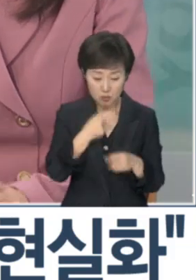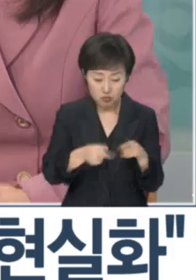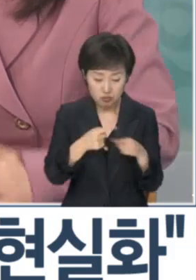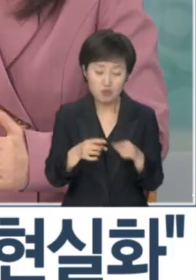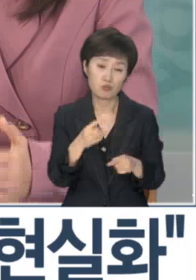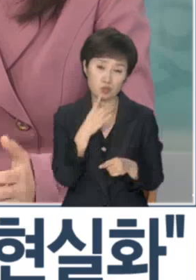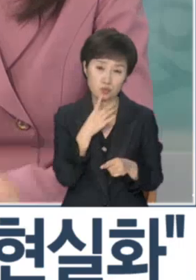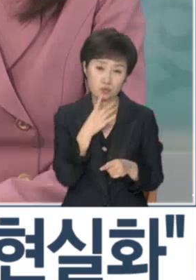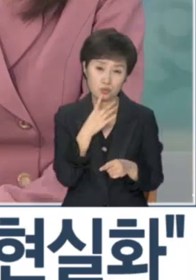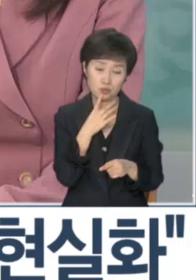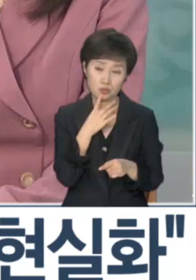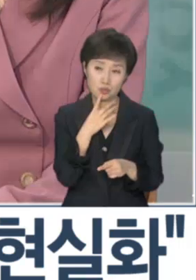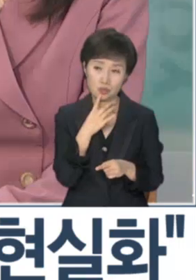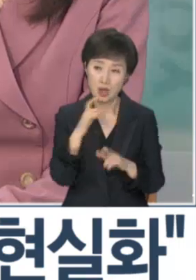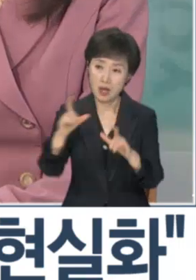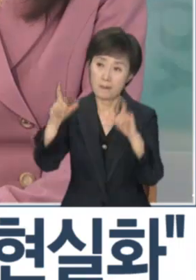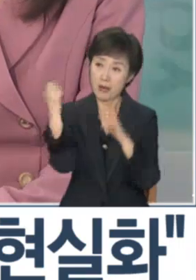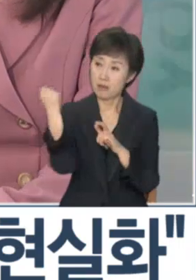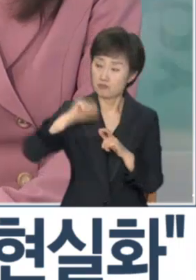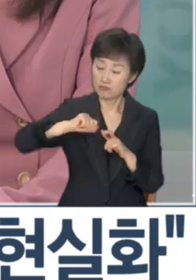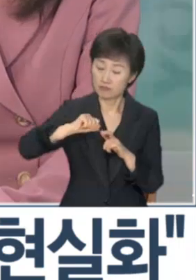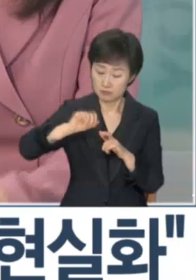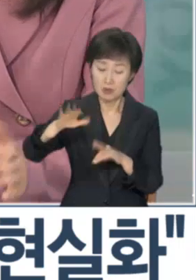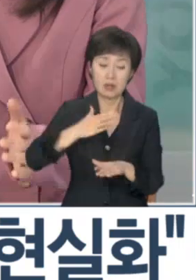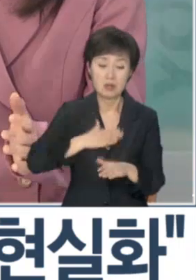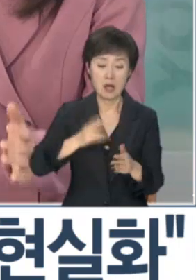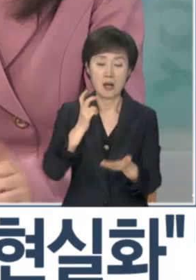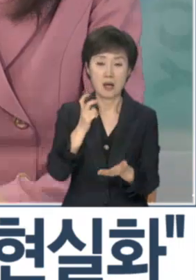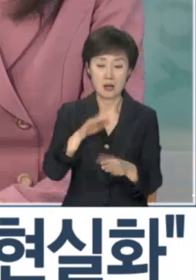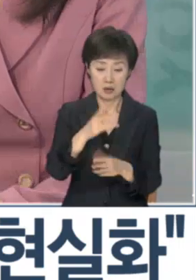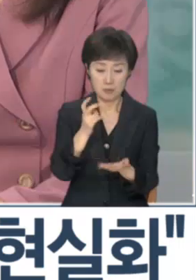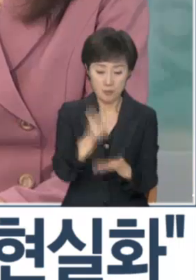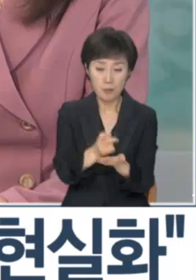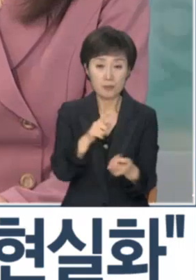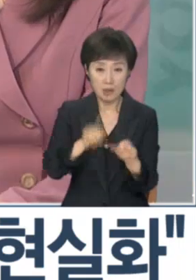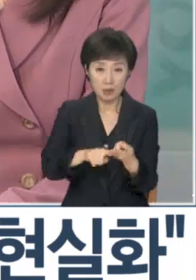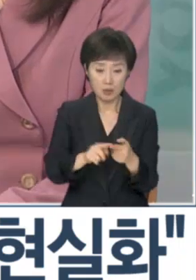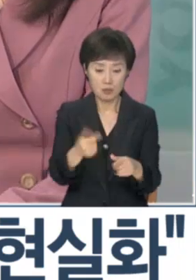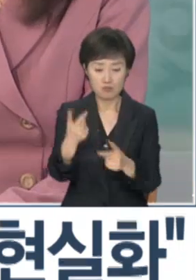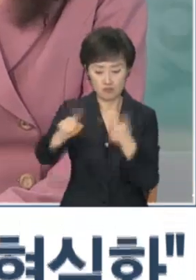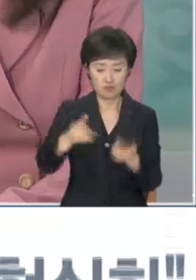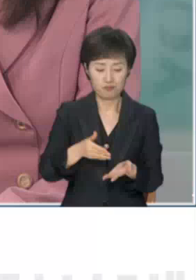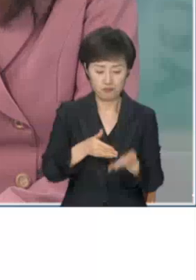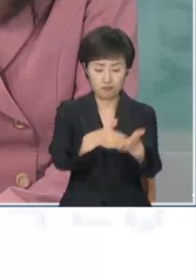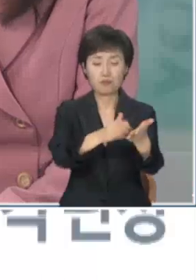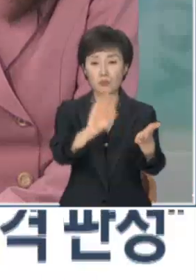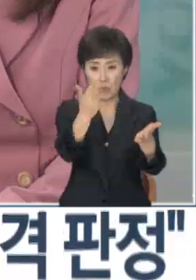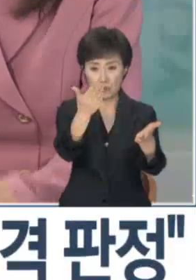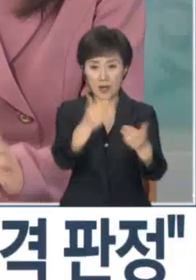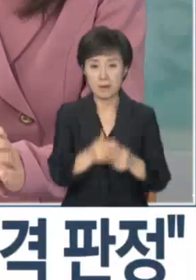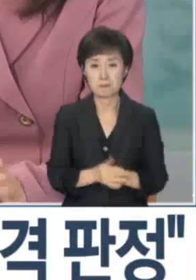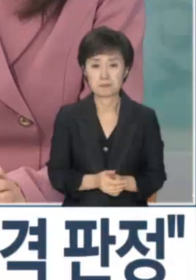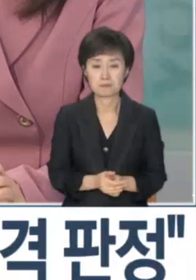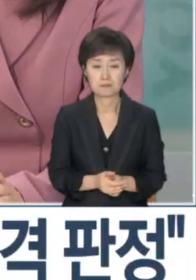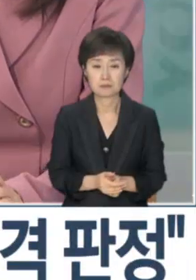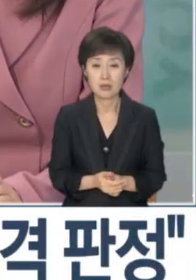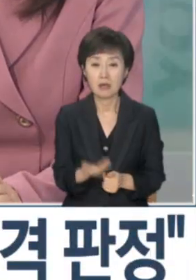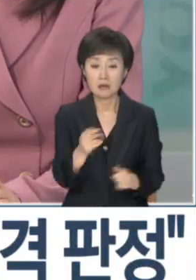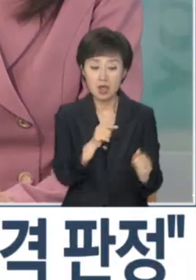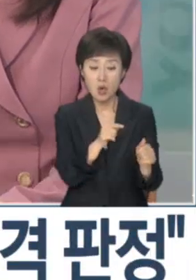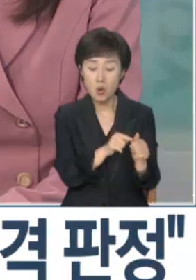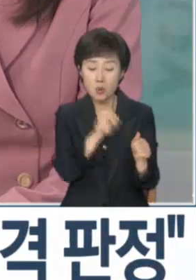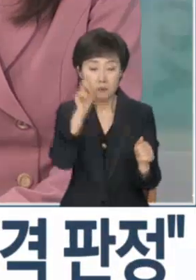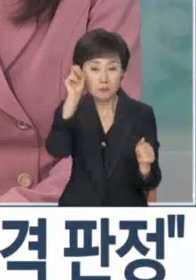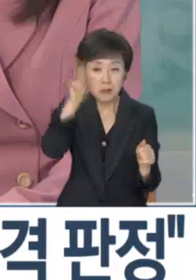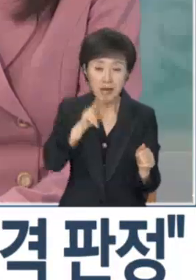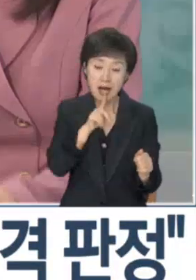결과에 만약에 불복할 경우에는 이의신청 절차라는 또 공식적인 절차가 있습니다. 그 절차를 통하면 될 것인데 이런 이야기 자체를